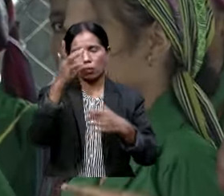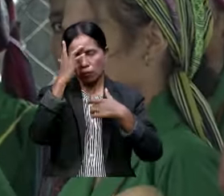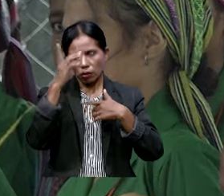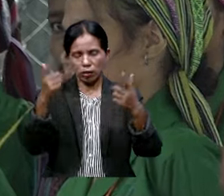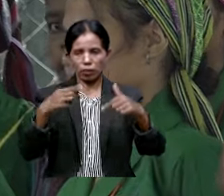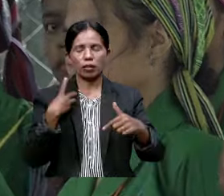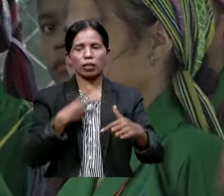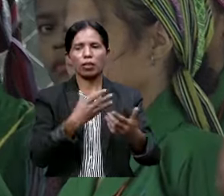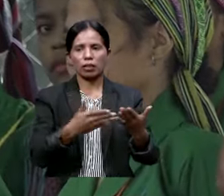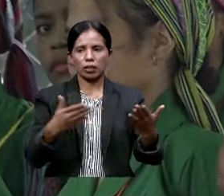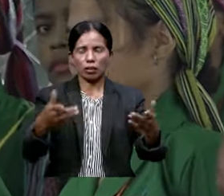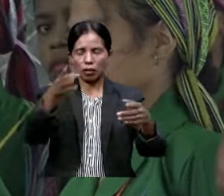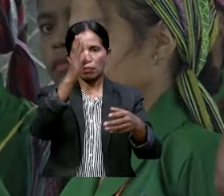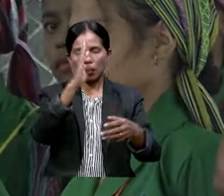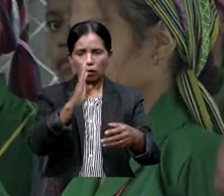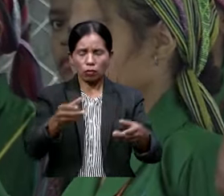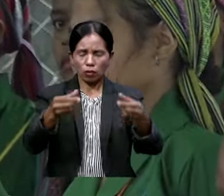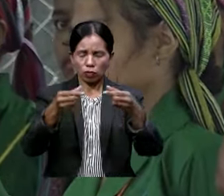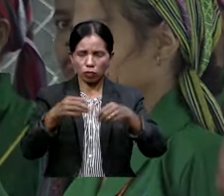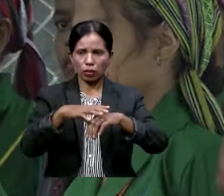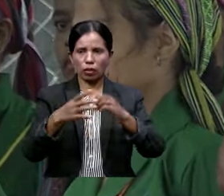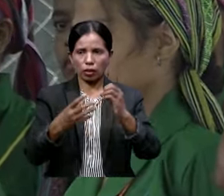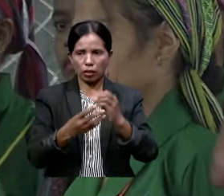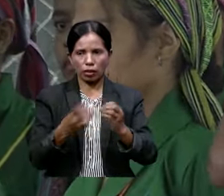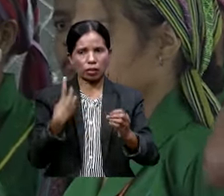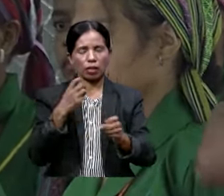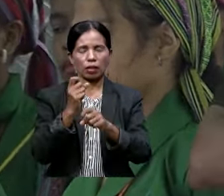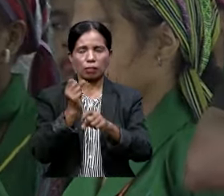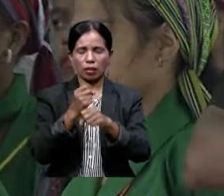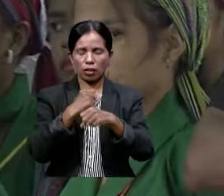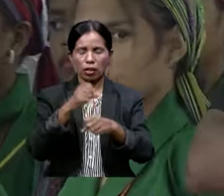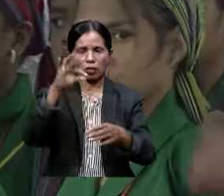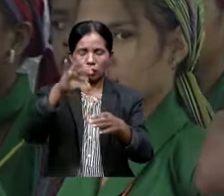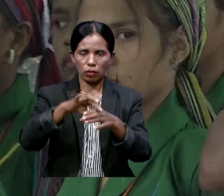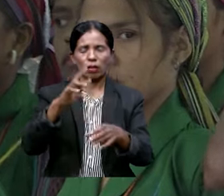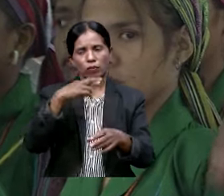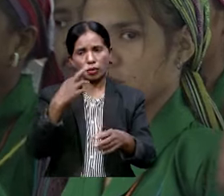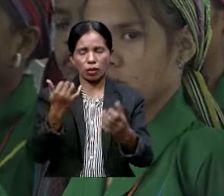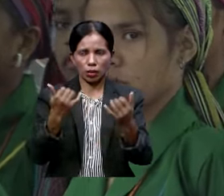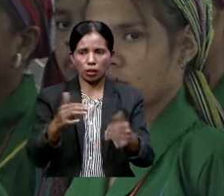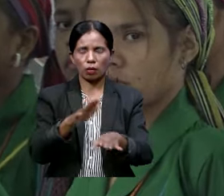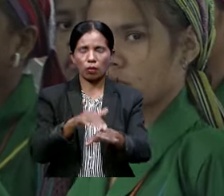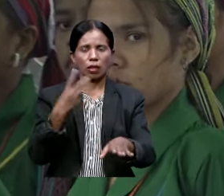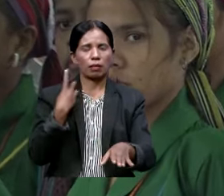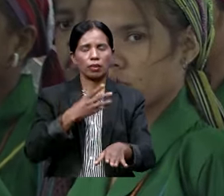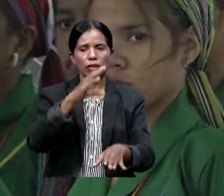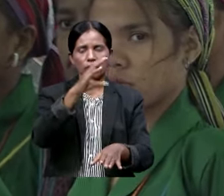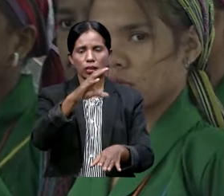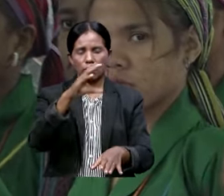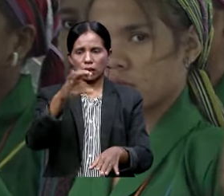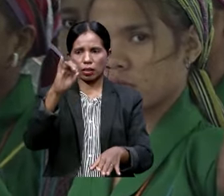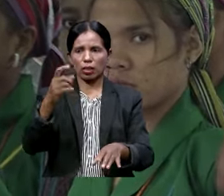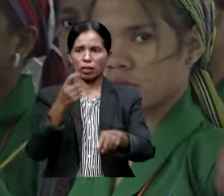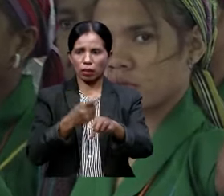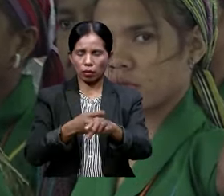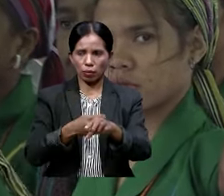ni sasan saudável maroba for rai de bukur beti ta toba rai ne leti tabel algo tida. Ida ne ma kafano ame sesi hanu yang kata tempo